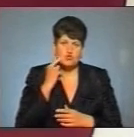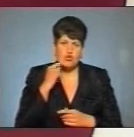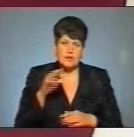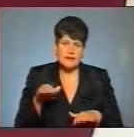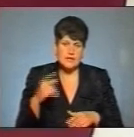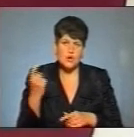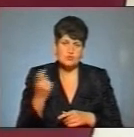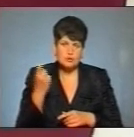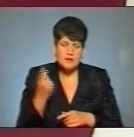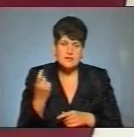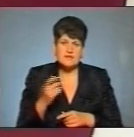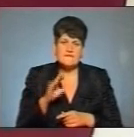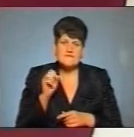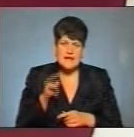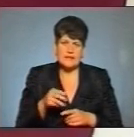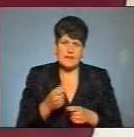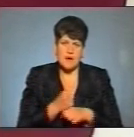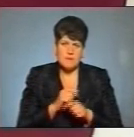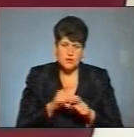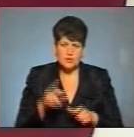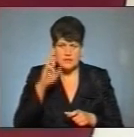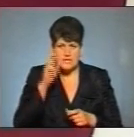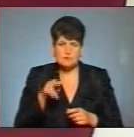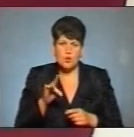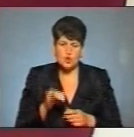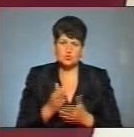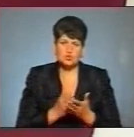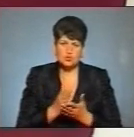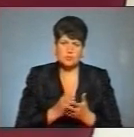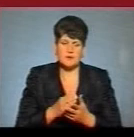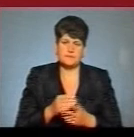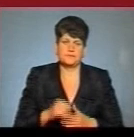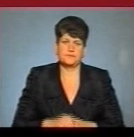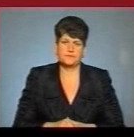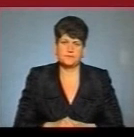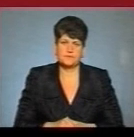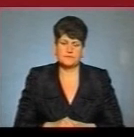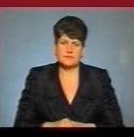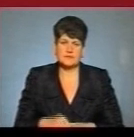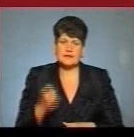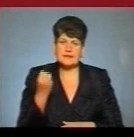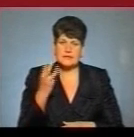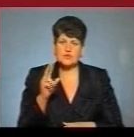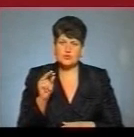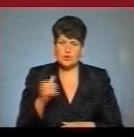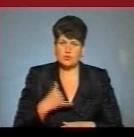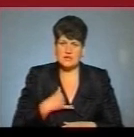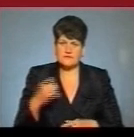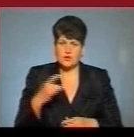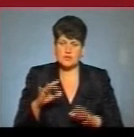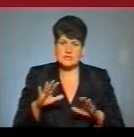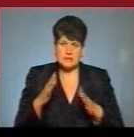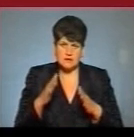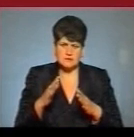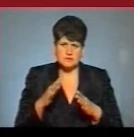фахівці місцевої ветлабораторії, Держпродспоживслужби, а також пасічники. 13 числа у нас в районі сталася